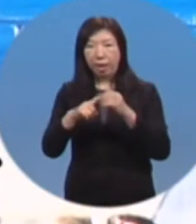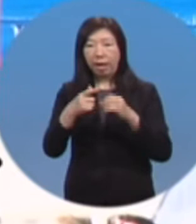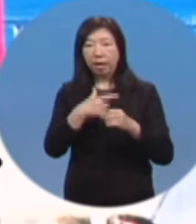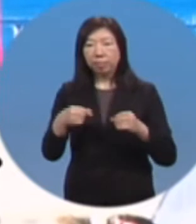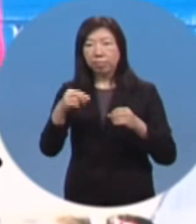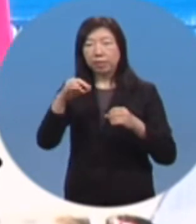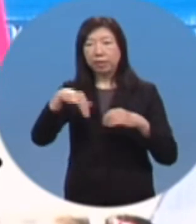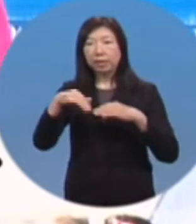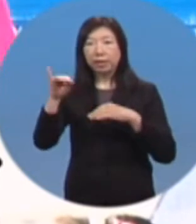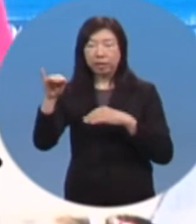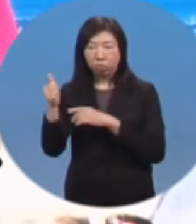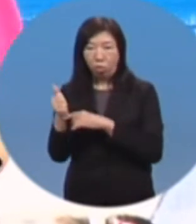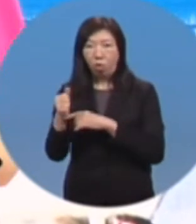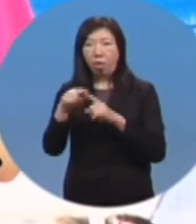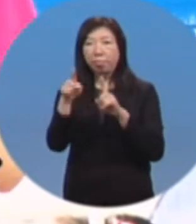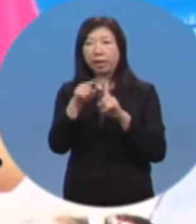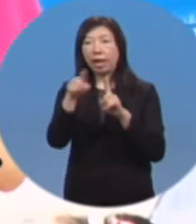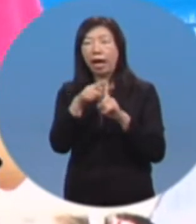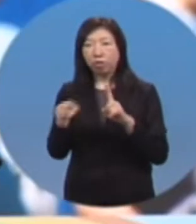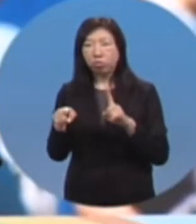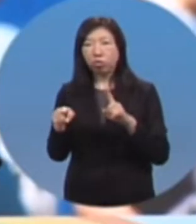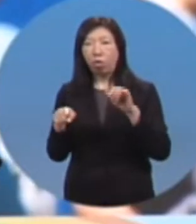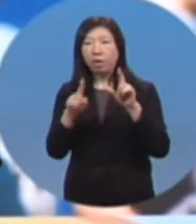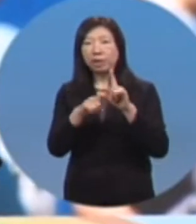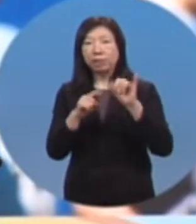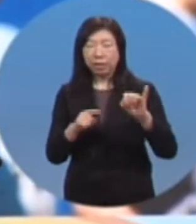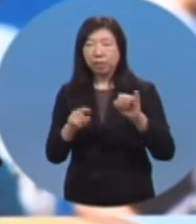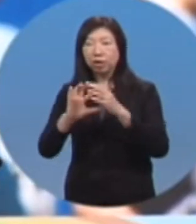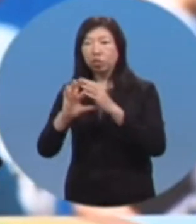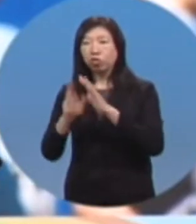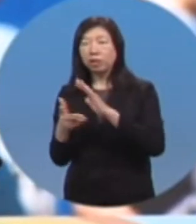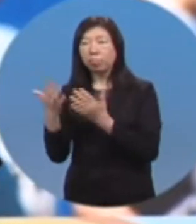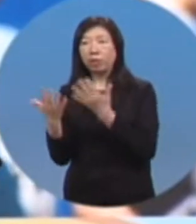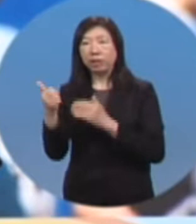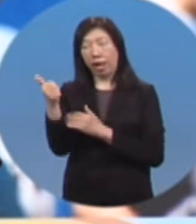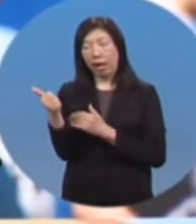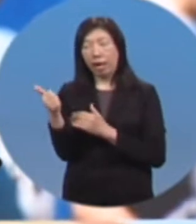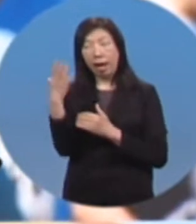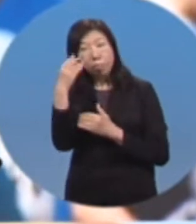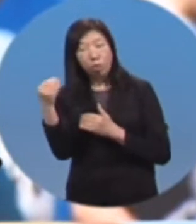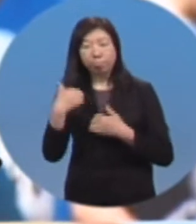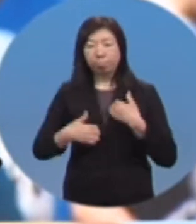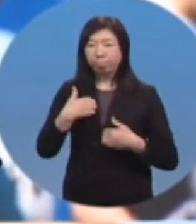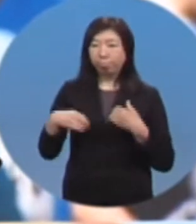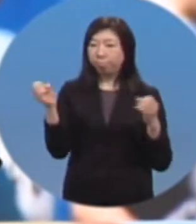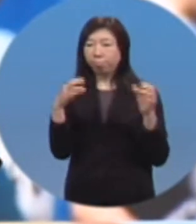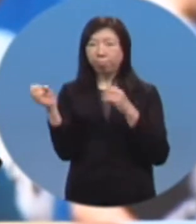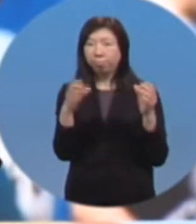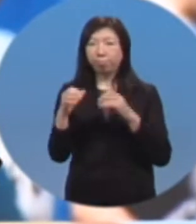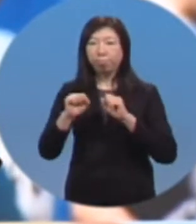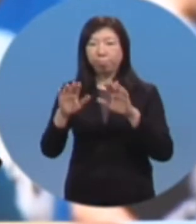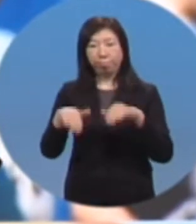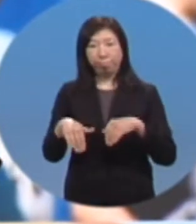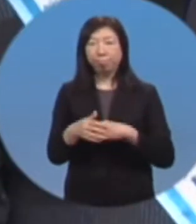知事と大会 PR 大使の千葉雅子さん、藤森慎吾さんが大会の魅力を楽しく語るトークセッションなどが行